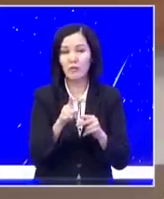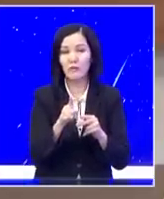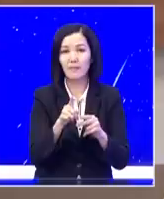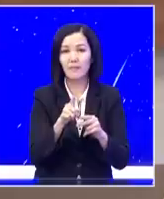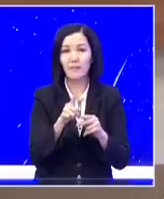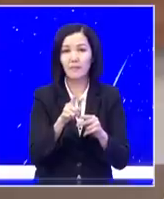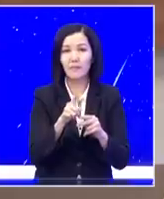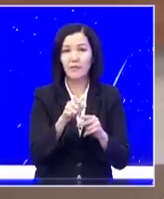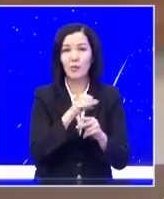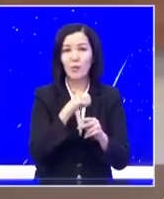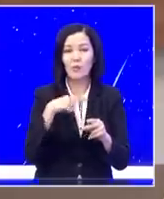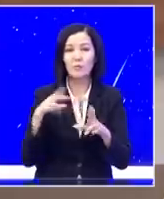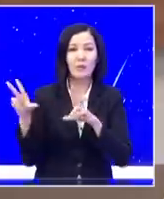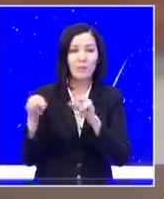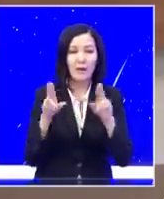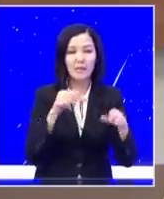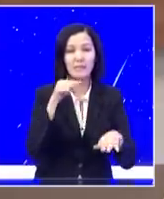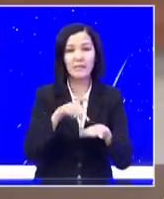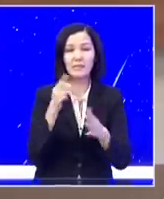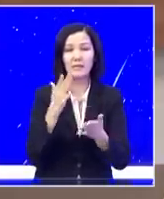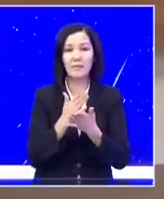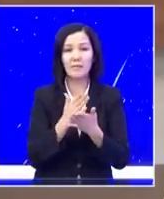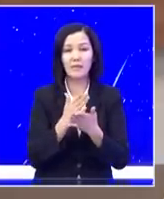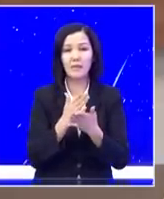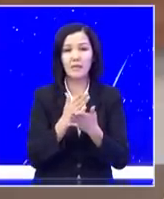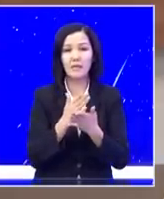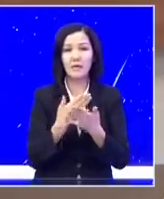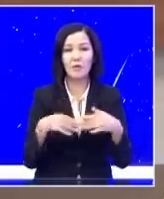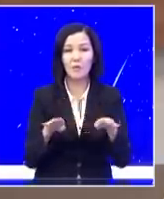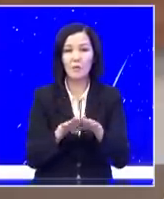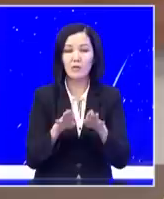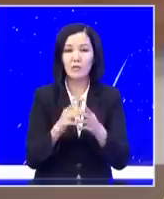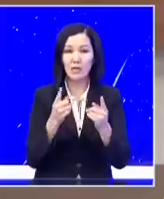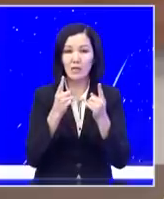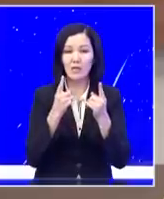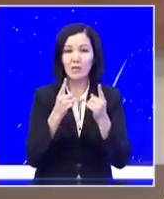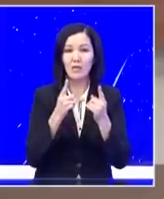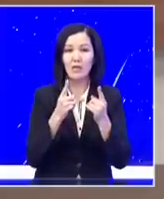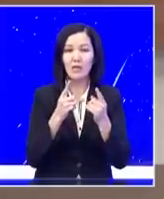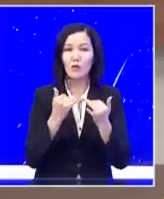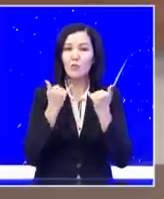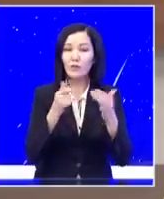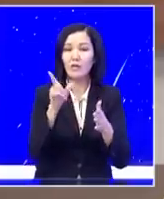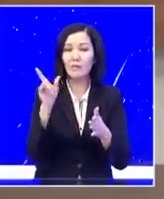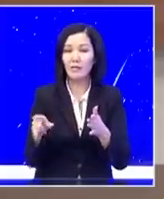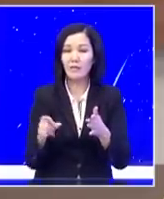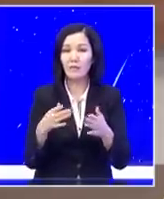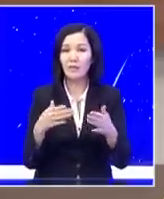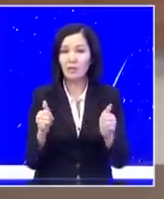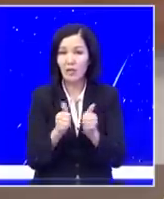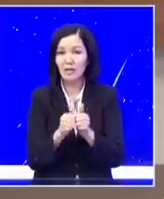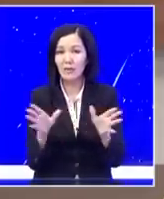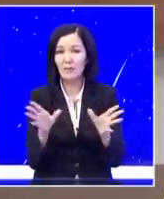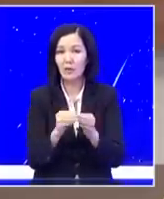Өзімді бақытты адам сезінемін, себебі осындай заманымыздың заңғар тұлғасының қасында жүріп, ода бар,